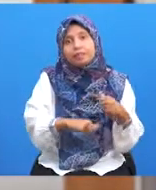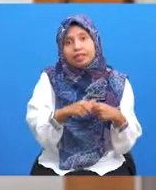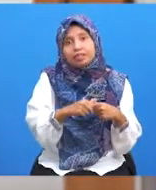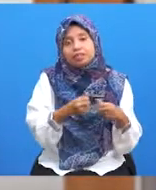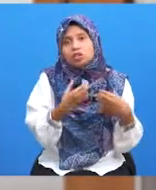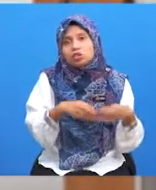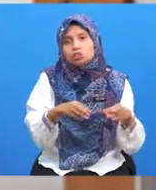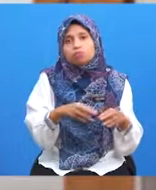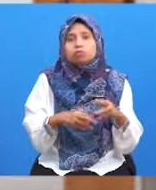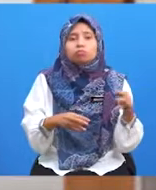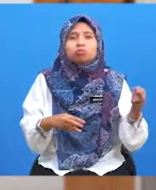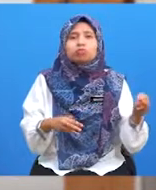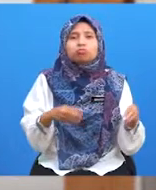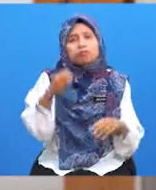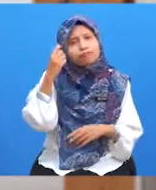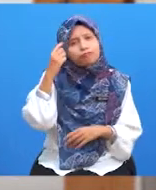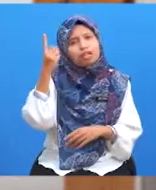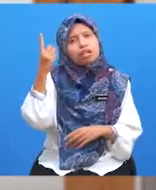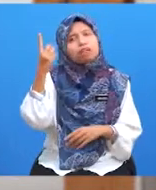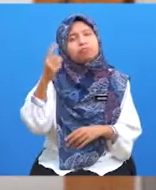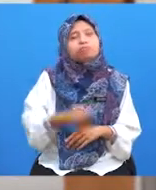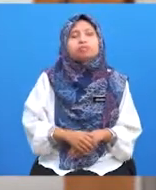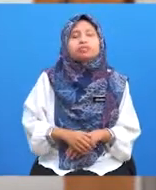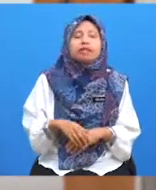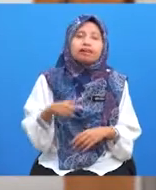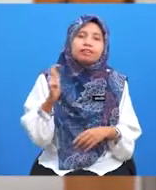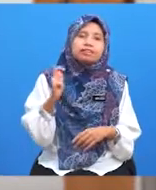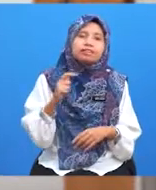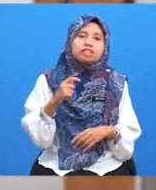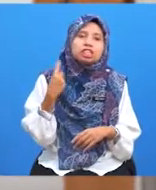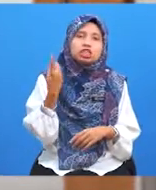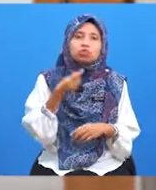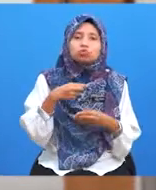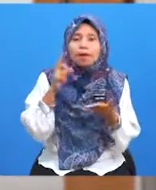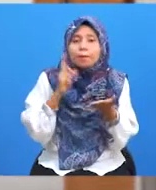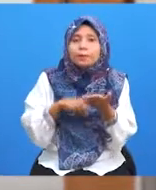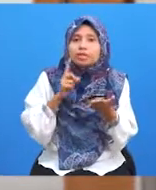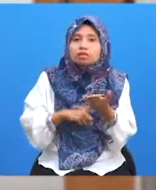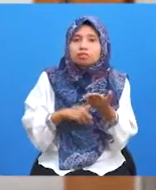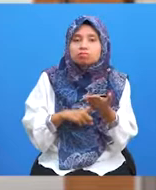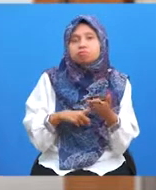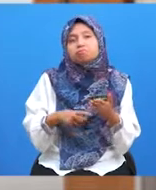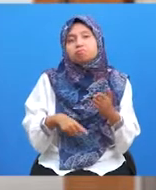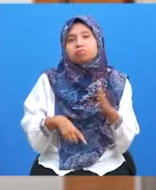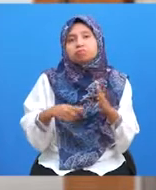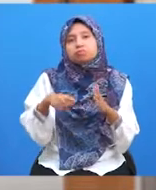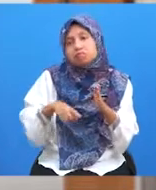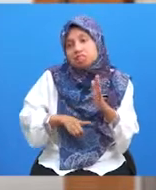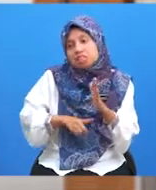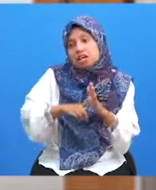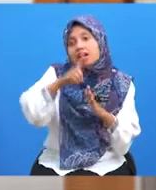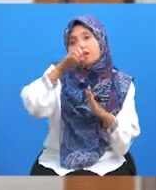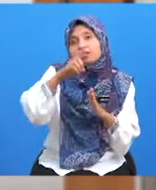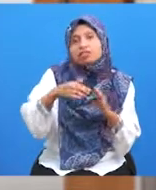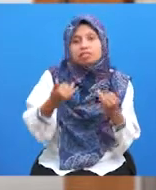cube murid-murid kan tadi kita bincangkan tren meningkat jadi tren